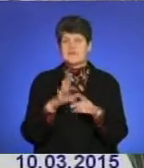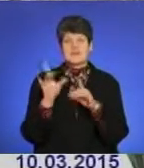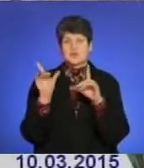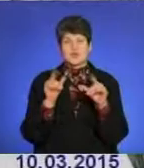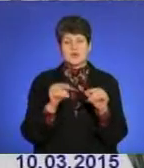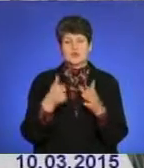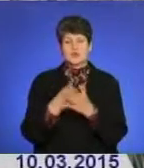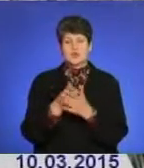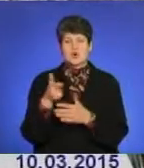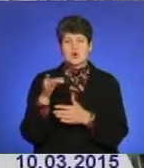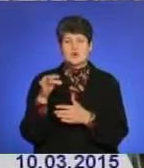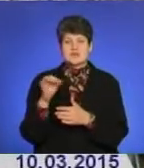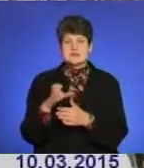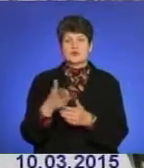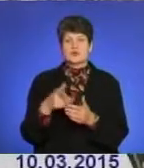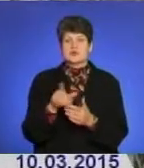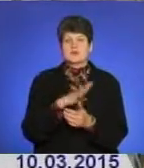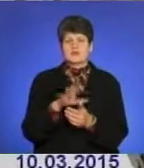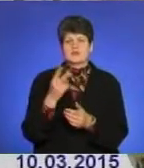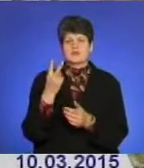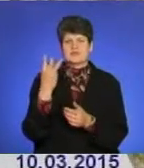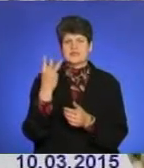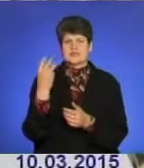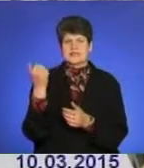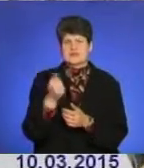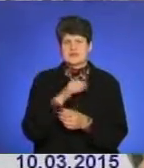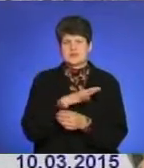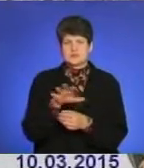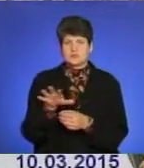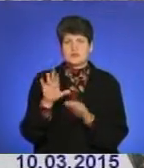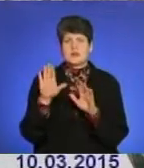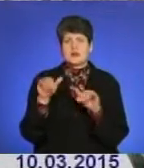госпіталю. Його це не було, десь 2-3 тижні не було його, і потім оце знайшли в Дебальцевому.